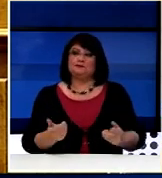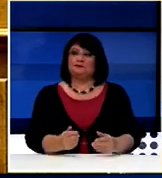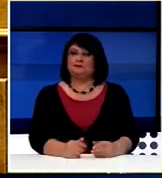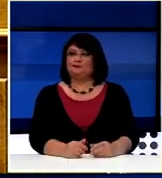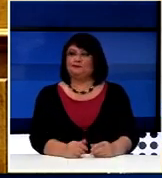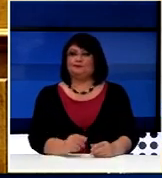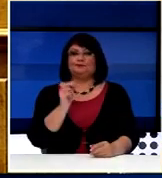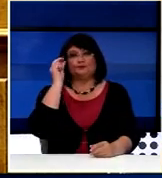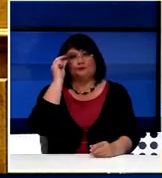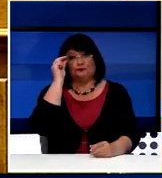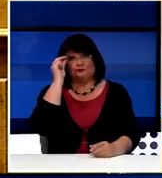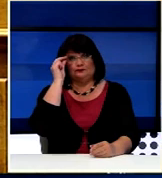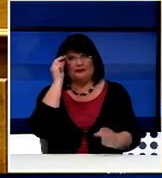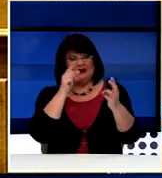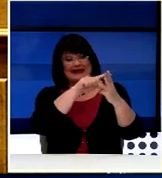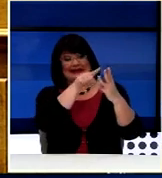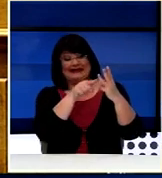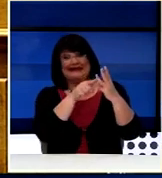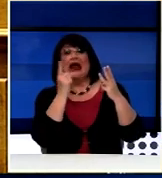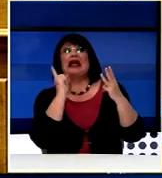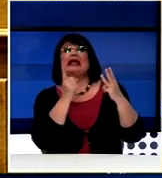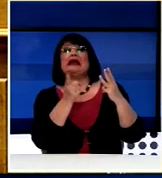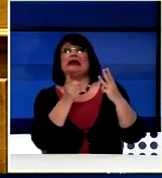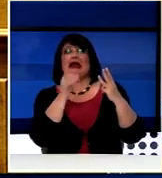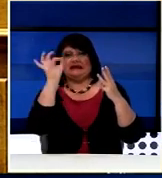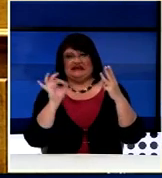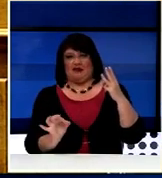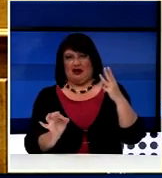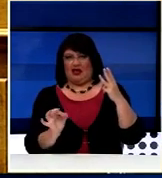Θα αναφερθώ σε τρία βασικά σημεία κριτικής. Πρώτον,